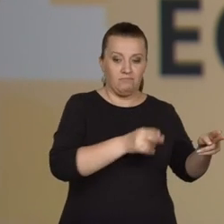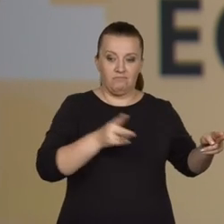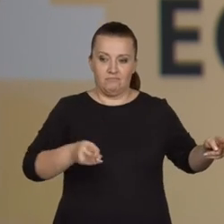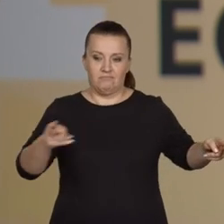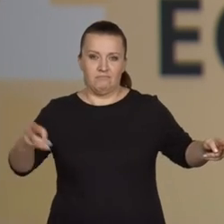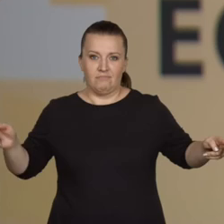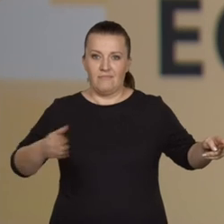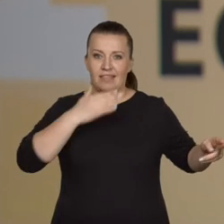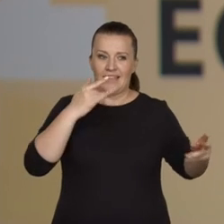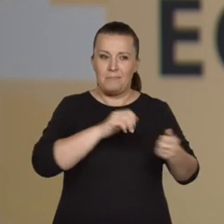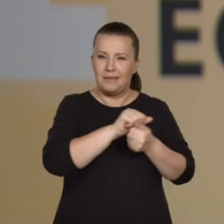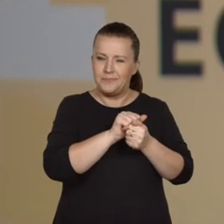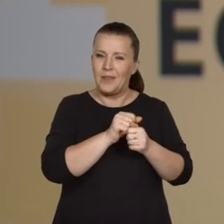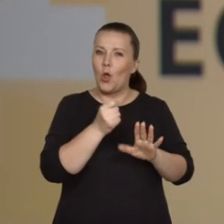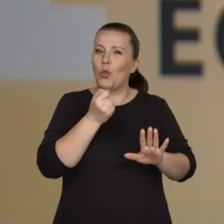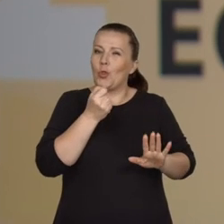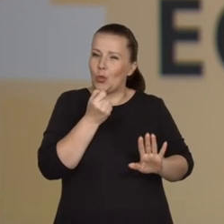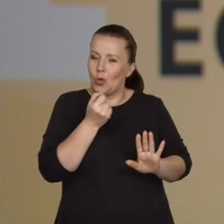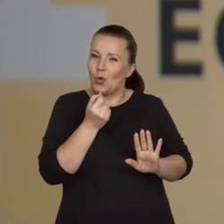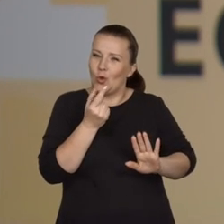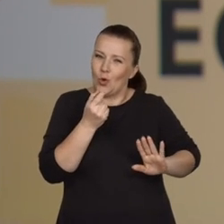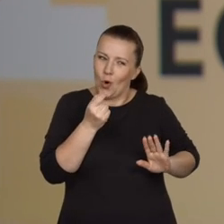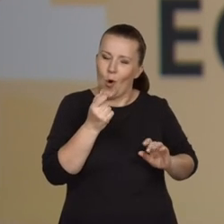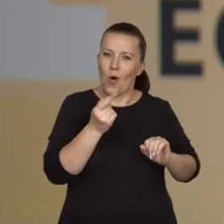historii literatury, to jest negacja. Że jednak uważa się,